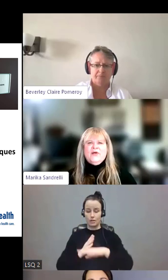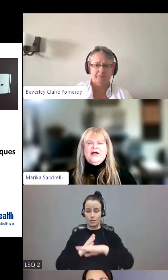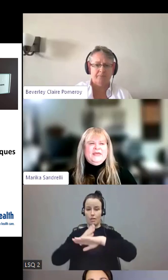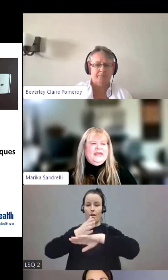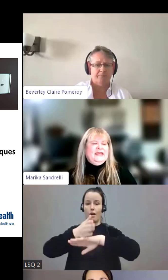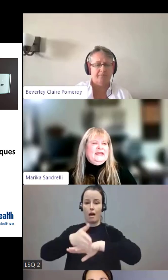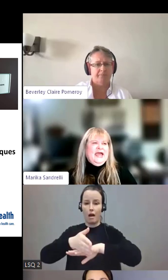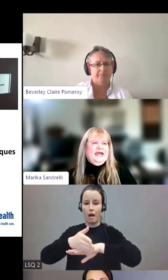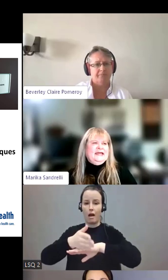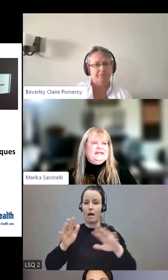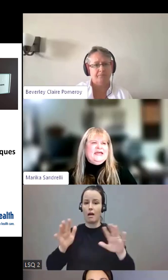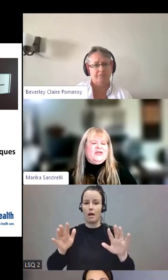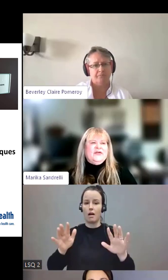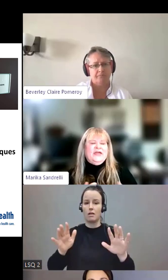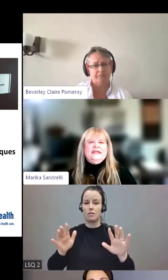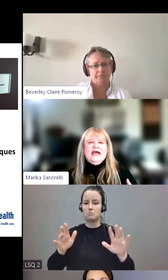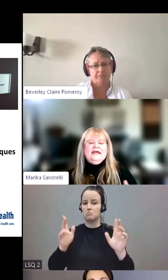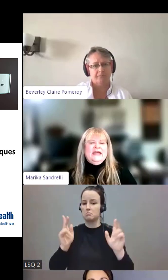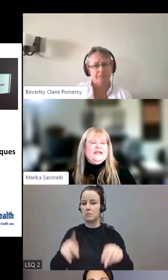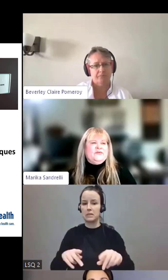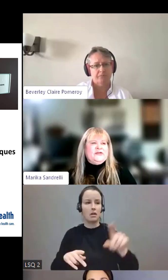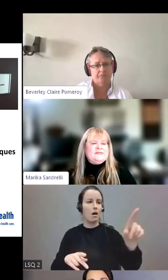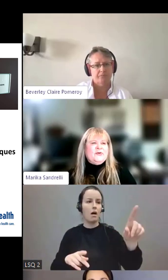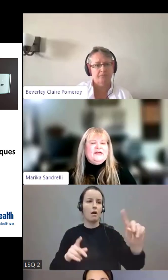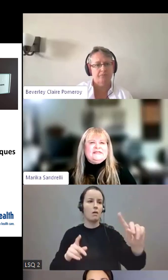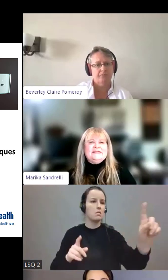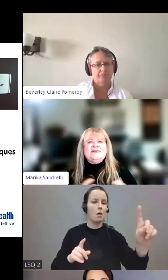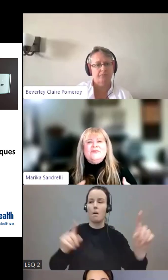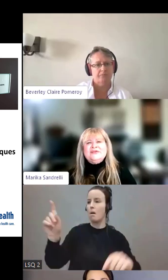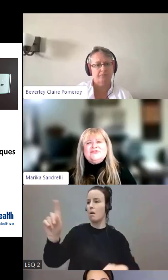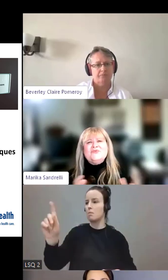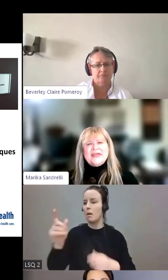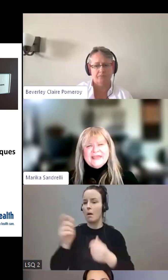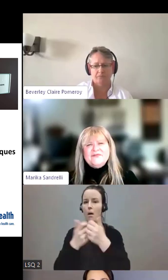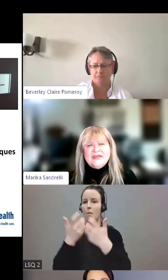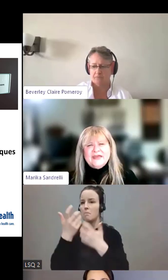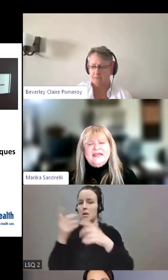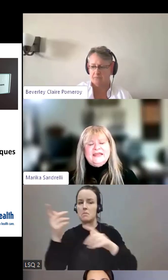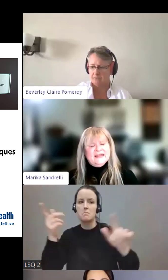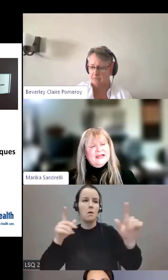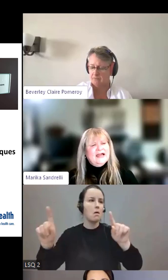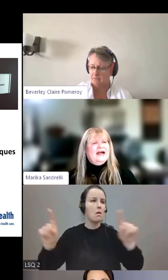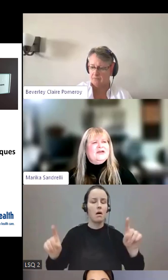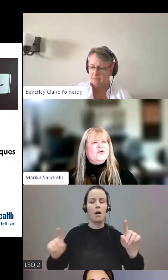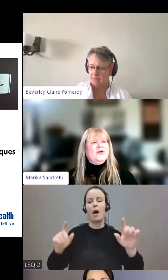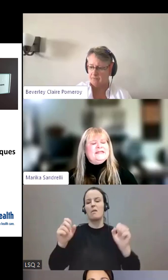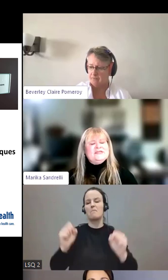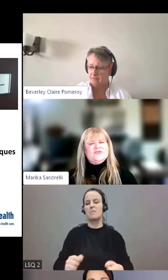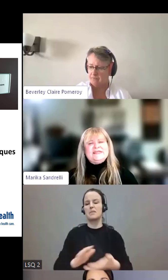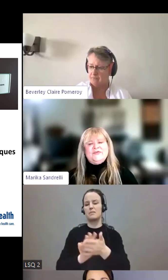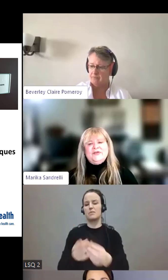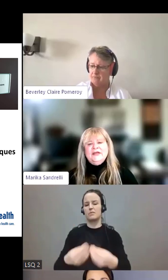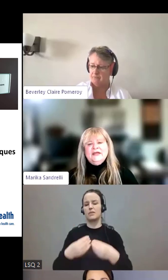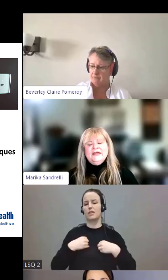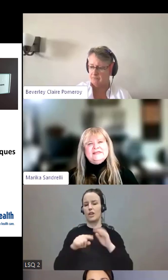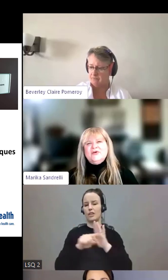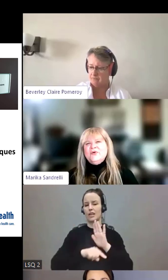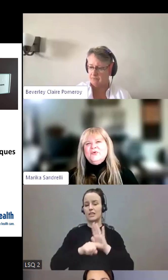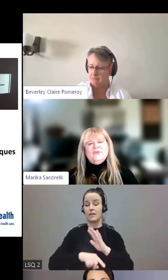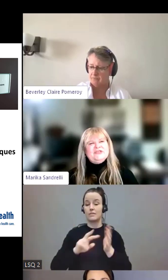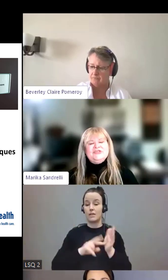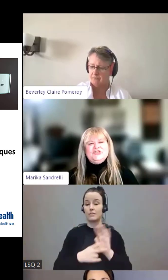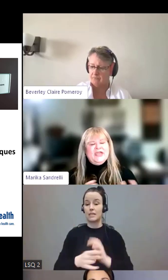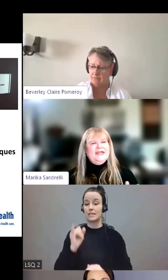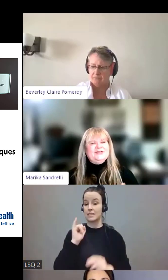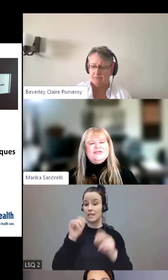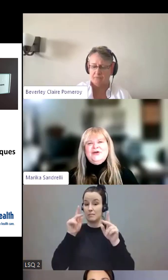causer une réponse négative pour quelqu'un déjà qui se sent très stressé ou en détresse. Donc, on a changé